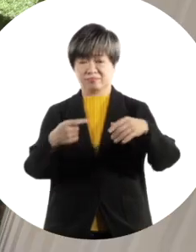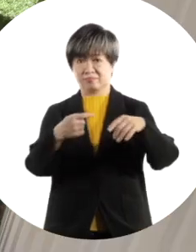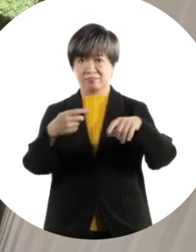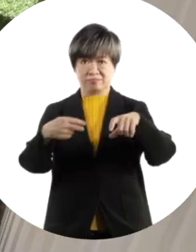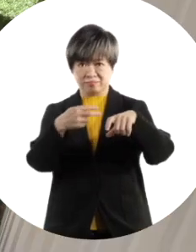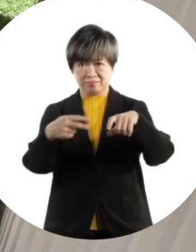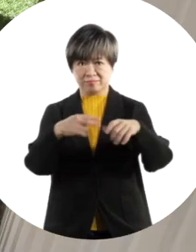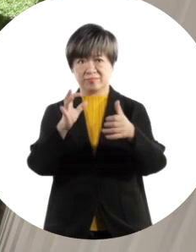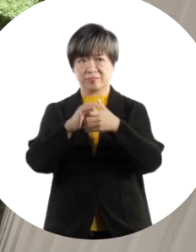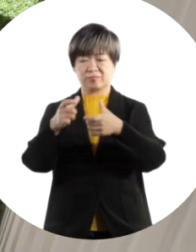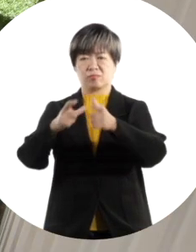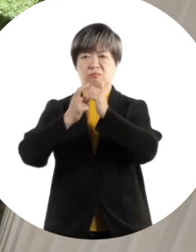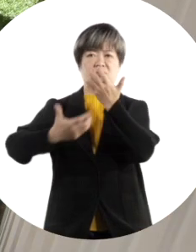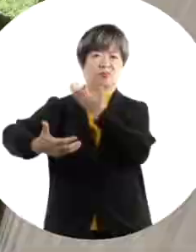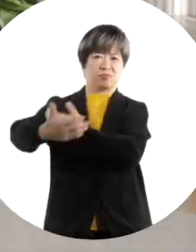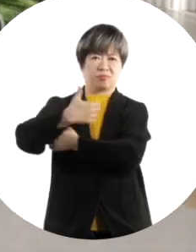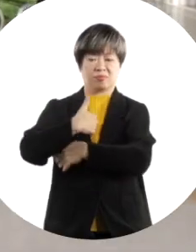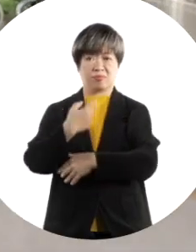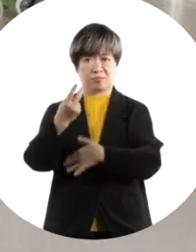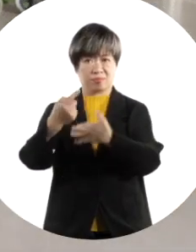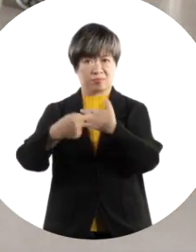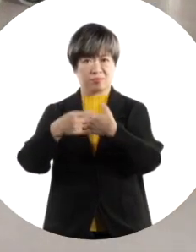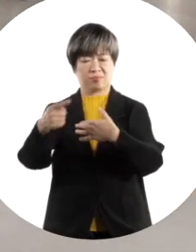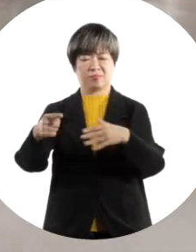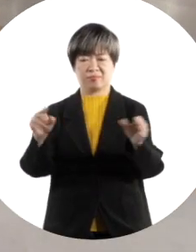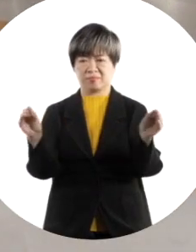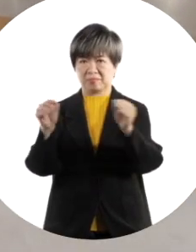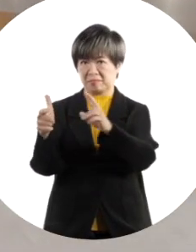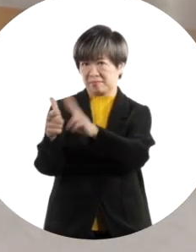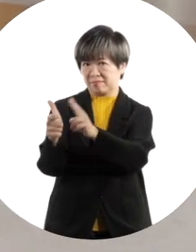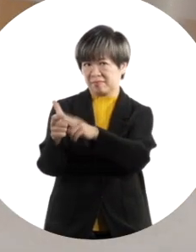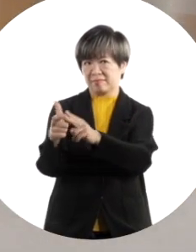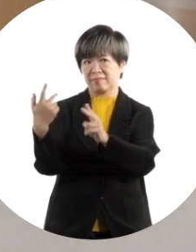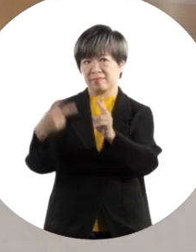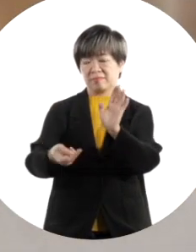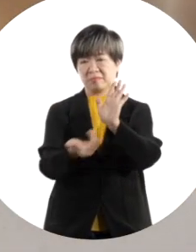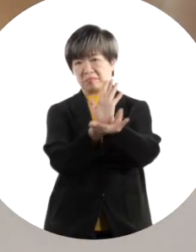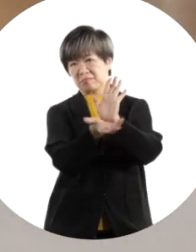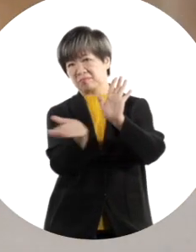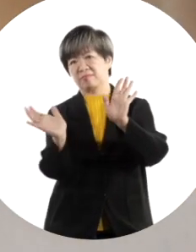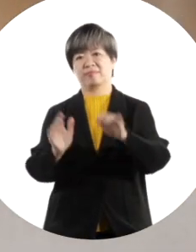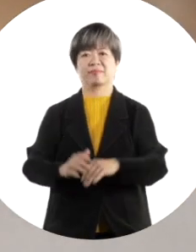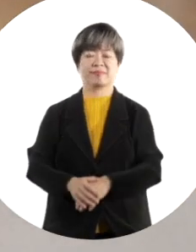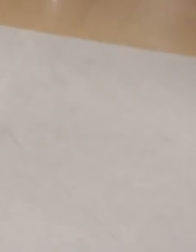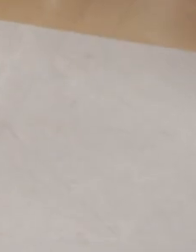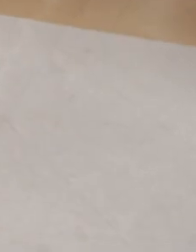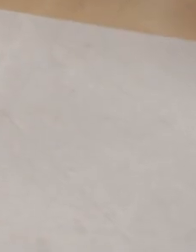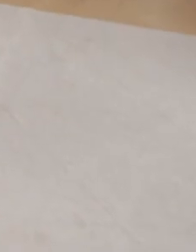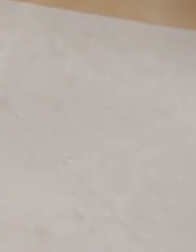修、辅具回收、二手辅具媒合以及辅具展示等。